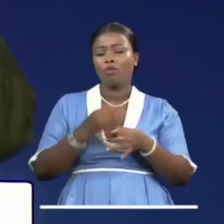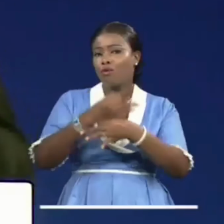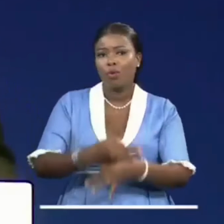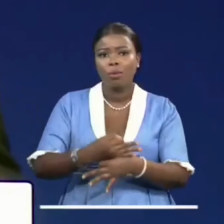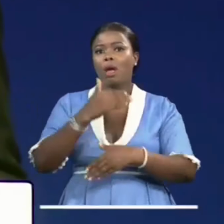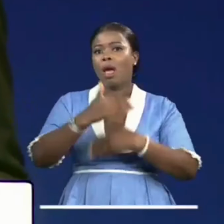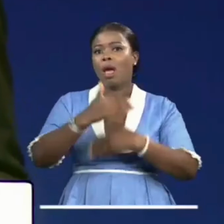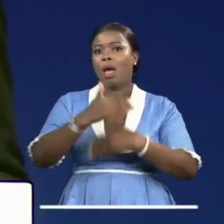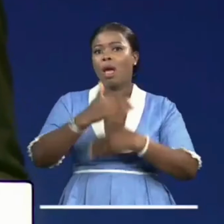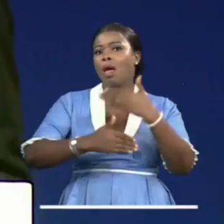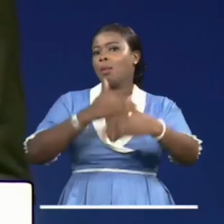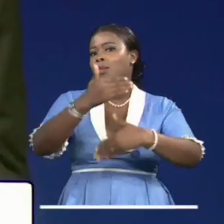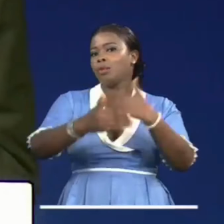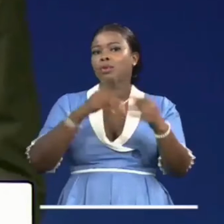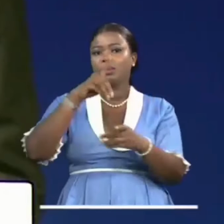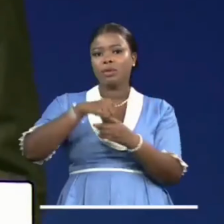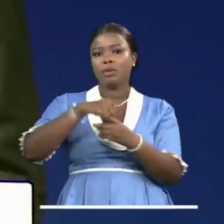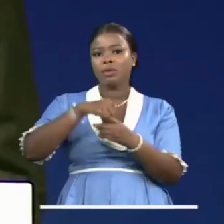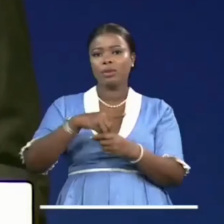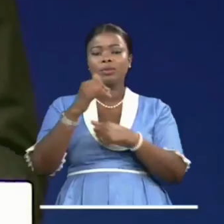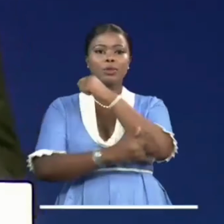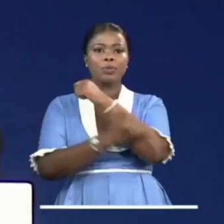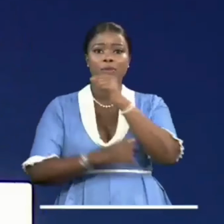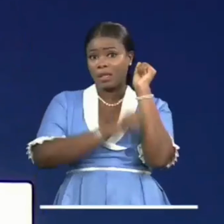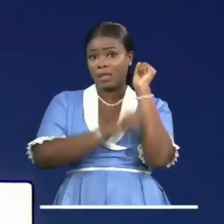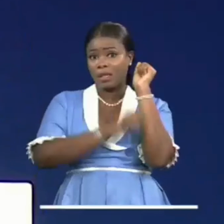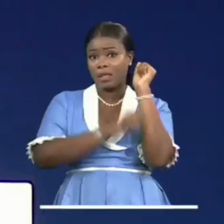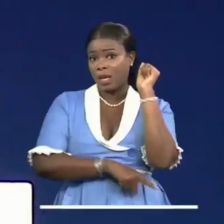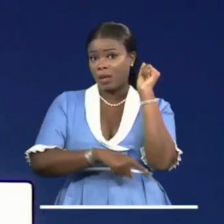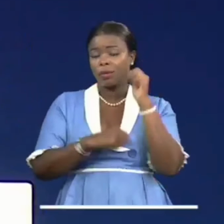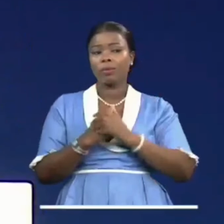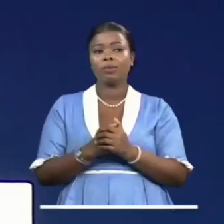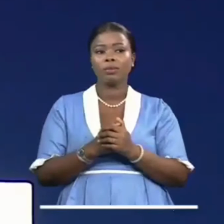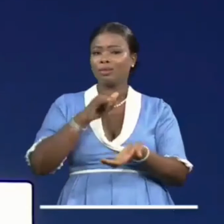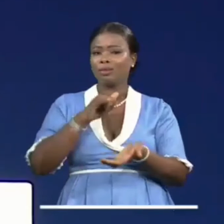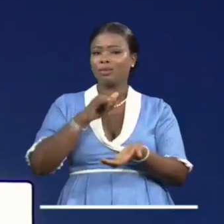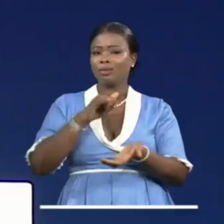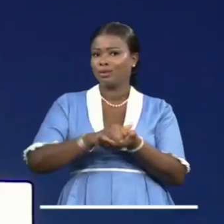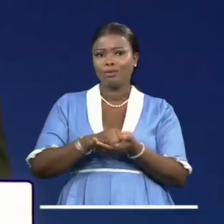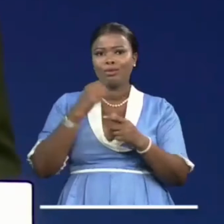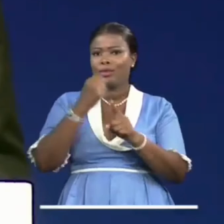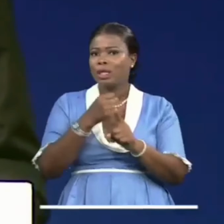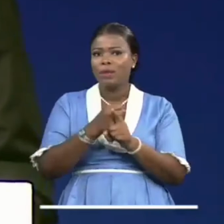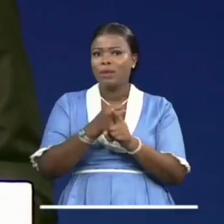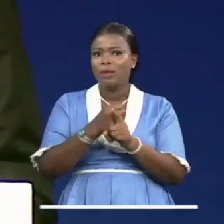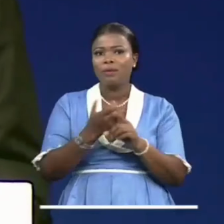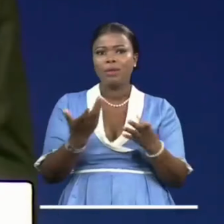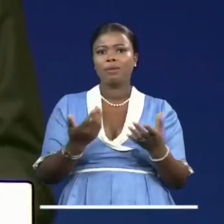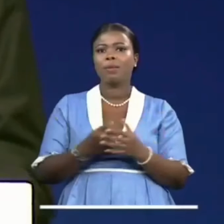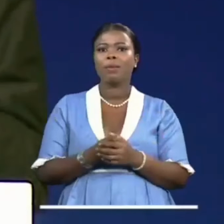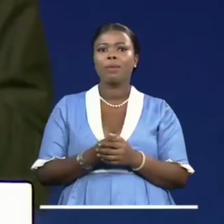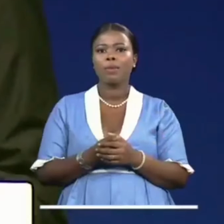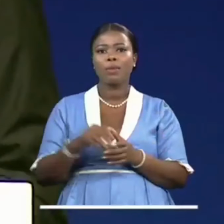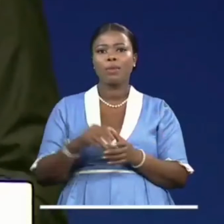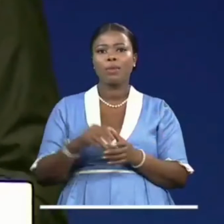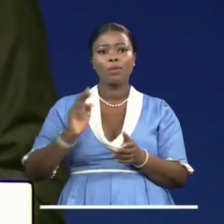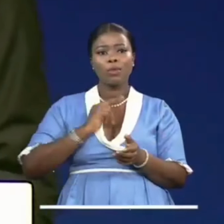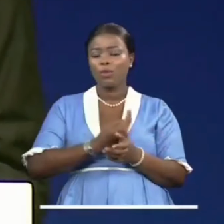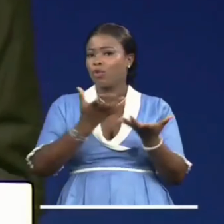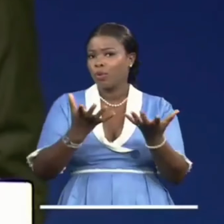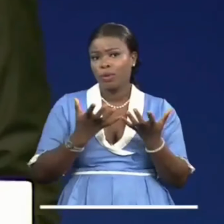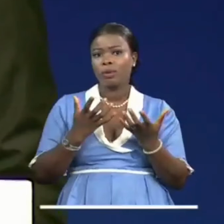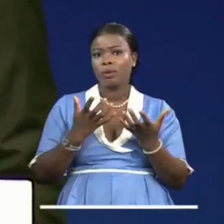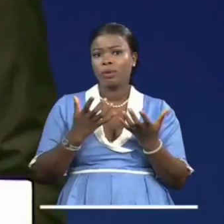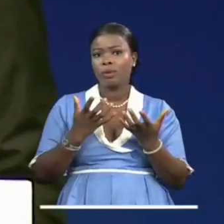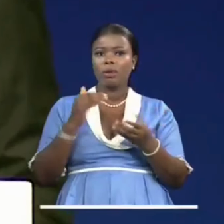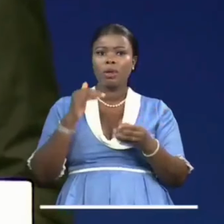améliorés dans les pays et le Sénégal se fixe qu'e Paris de relever ses défis ce sont les six défis que nous souhaitons engager pour les 5